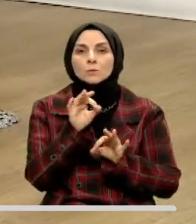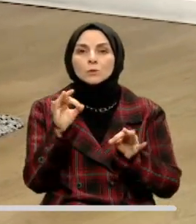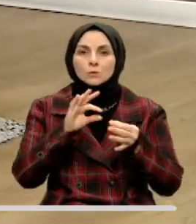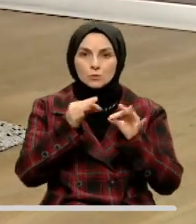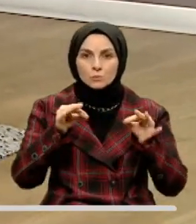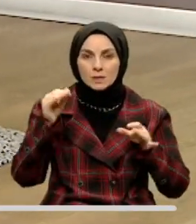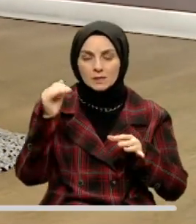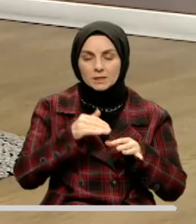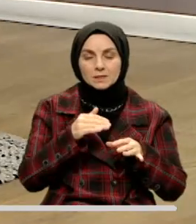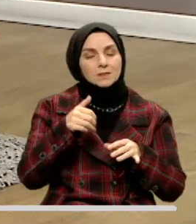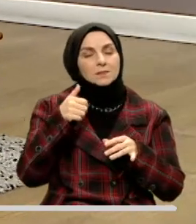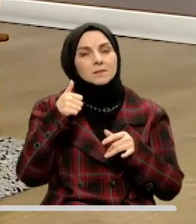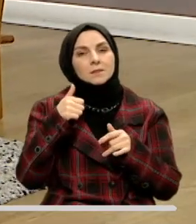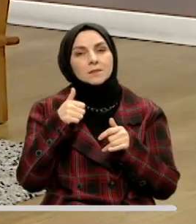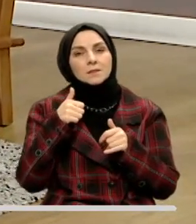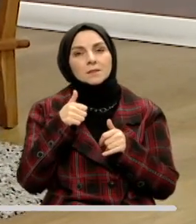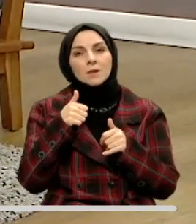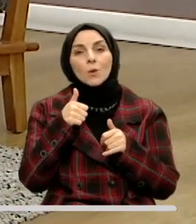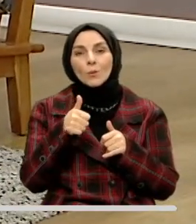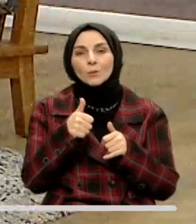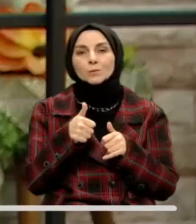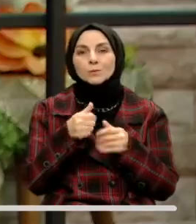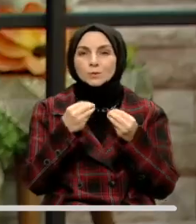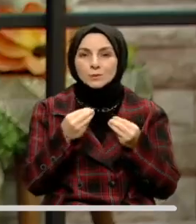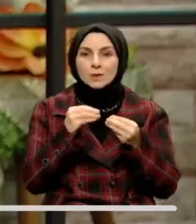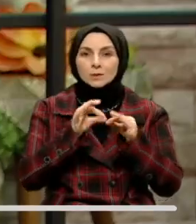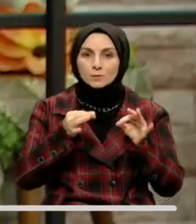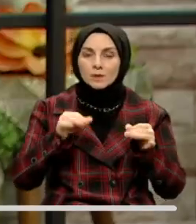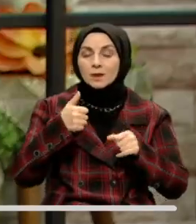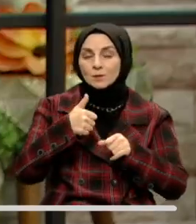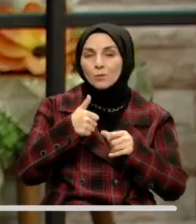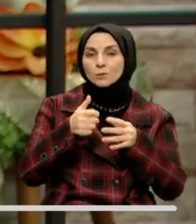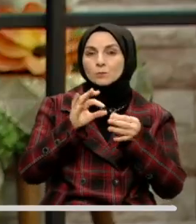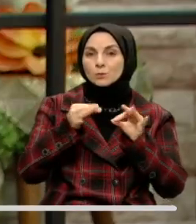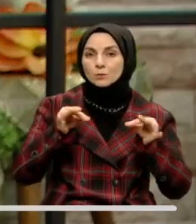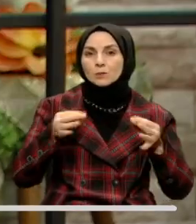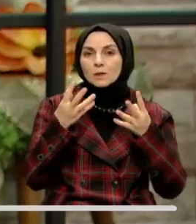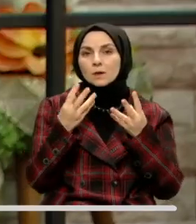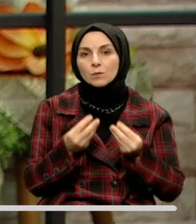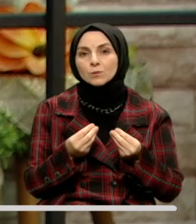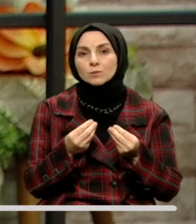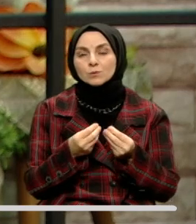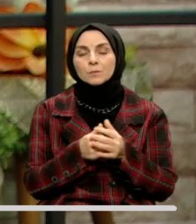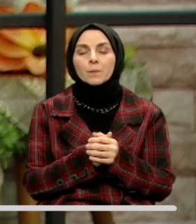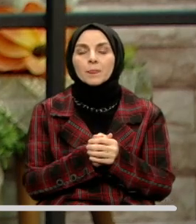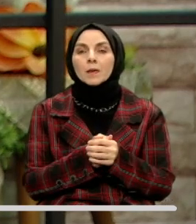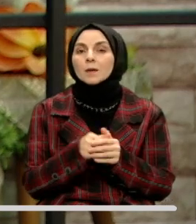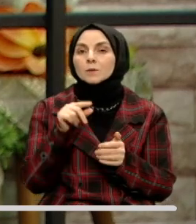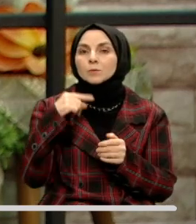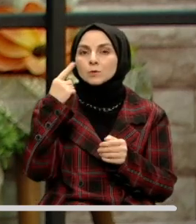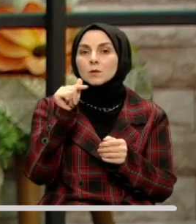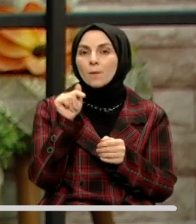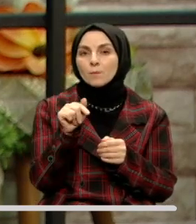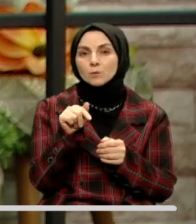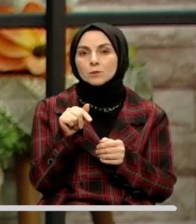de ardından olumlu, güzel, bunu da yapabilirim, bundan sonra bu olabilir diye olumlu bir alana yönlendirme gerektirir. Dolayısıyla